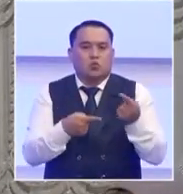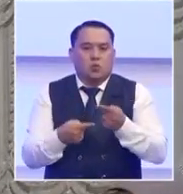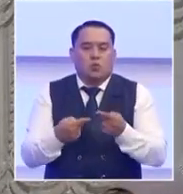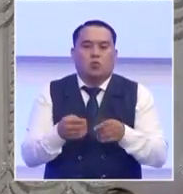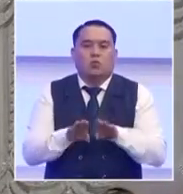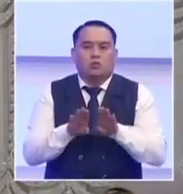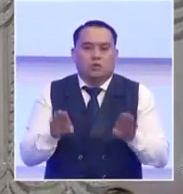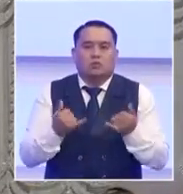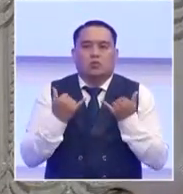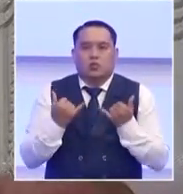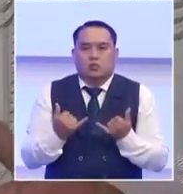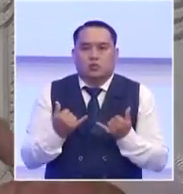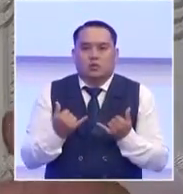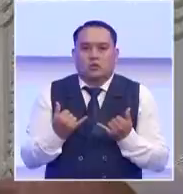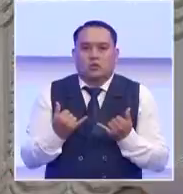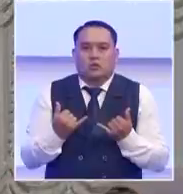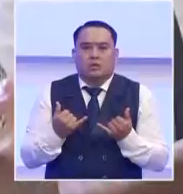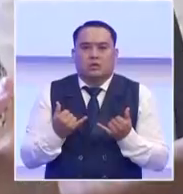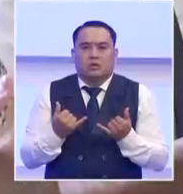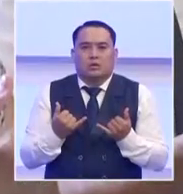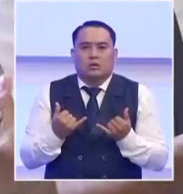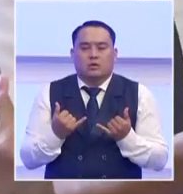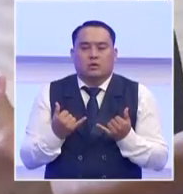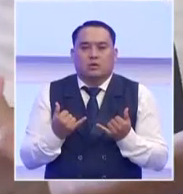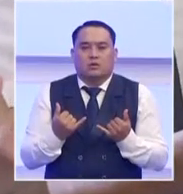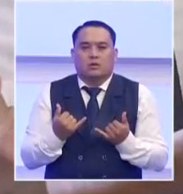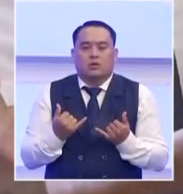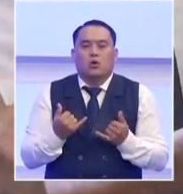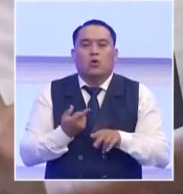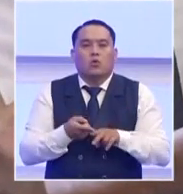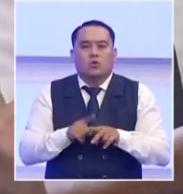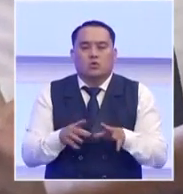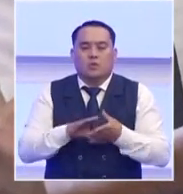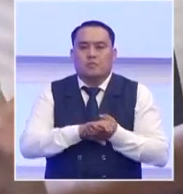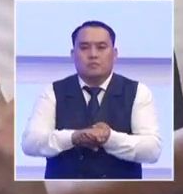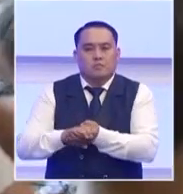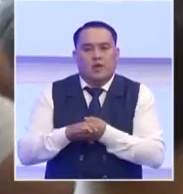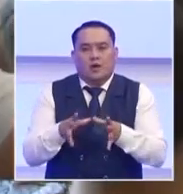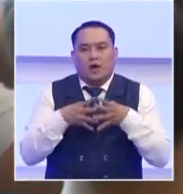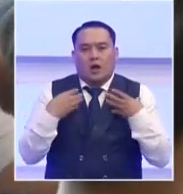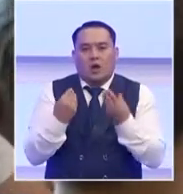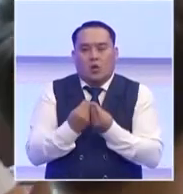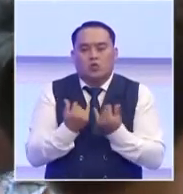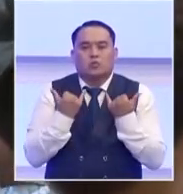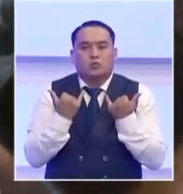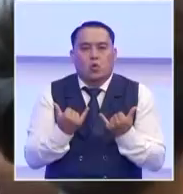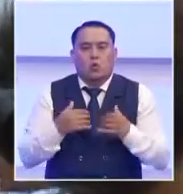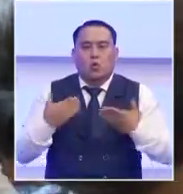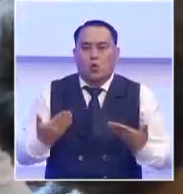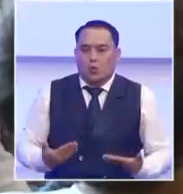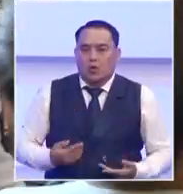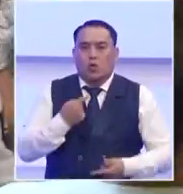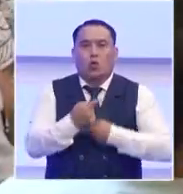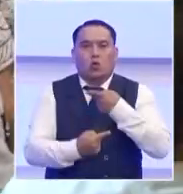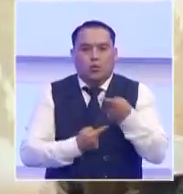айналайыммен, қарағым сұрағыммен. Сол сіз біз отбасының берекесін арттыруға сеп болды. Екеуінің өмір жолын